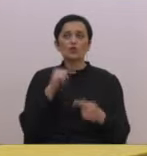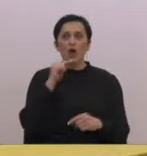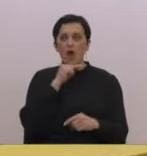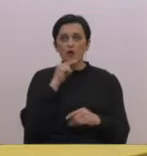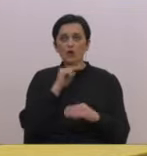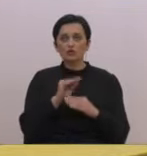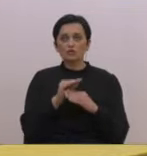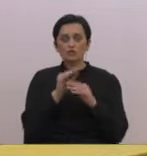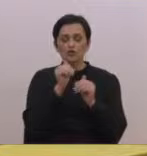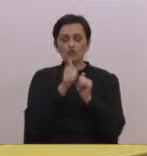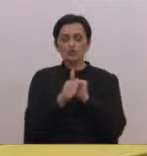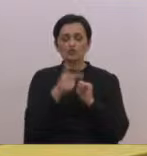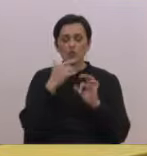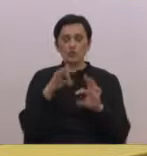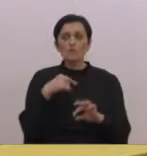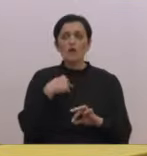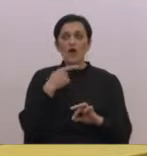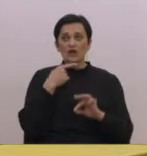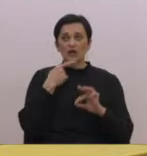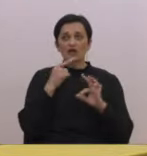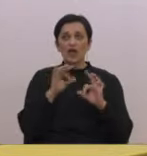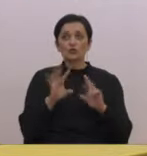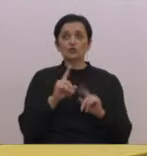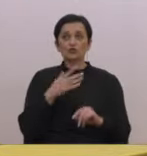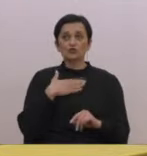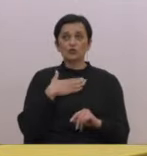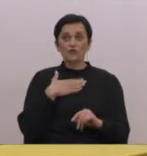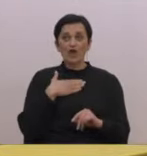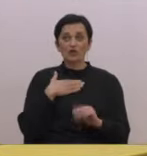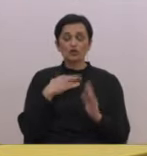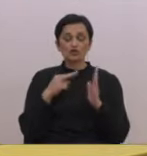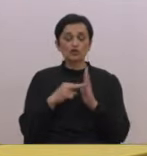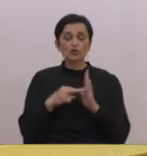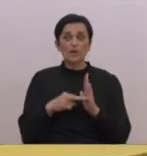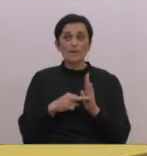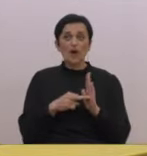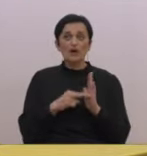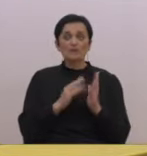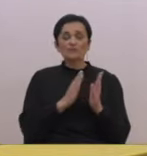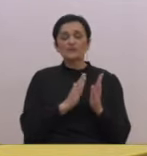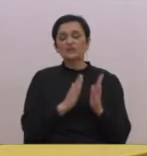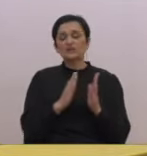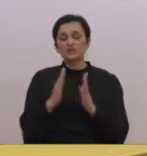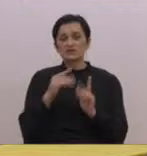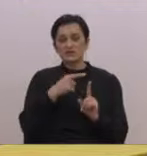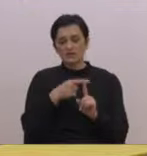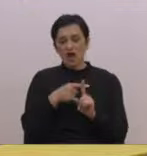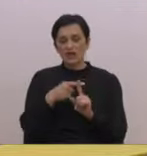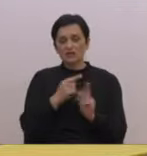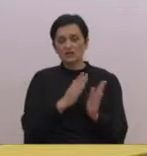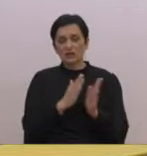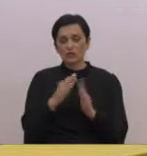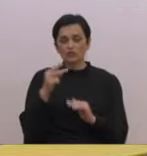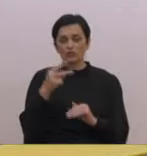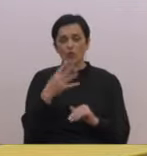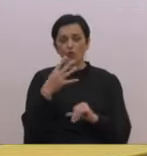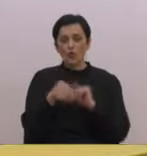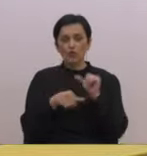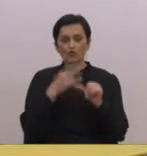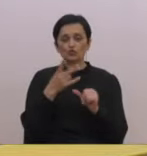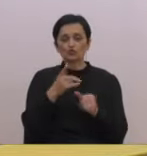ზრდის პროგნოზებს. მე გეტყვით, რომ ჩვენ ასეთ ჩვენი შეფასებით დინამიკა, დადებითი დინამიკა 2024 წელს